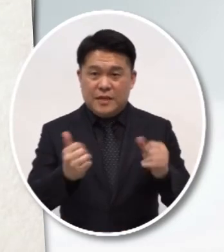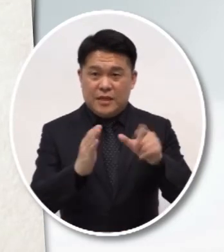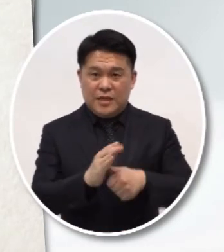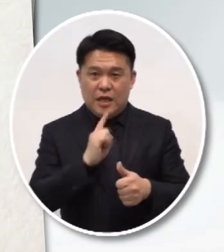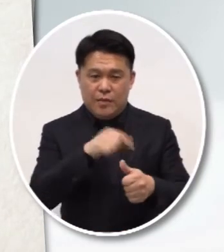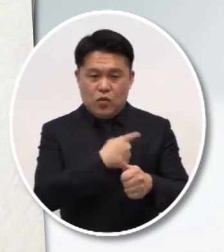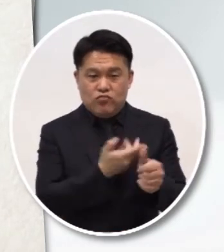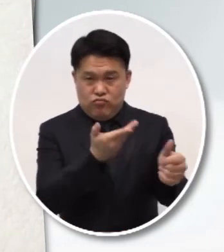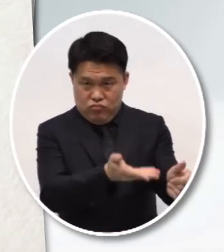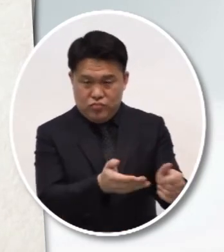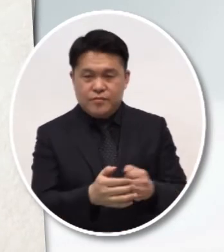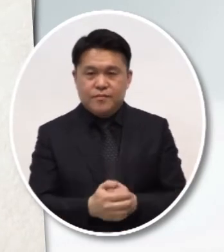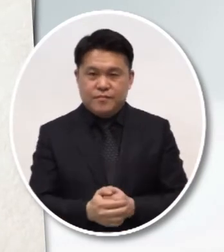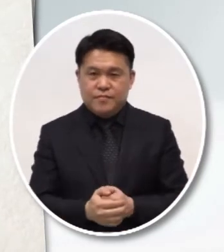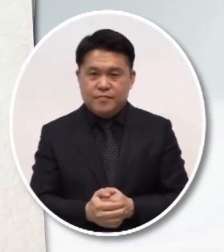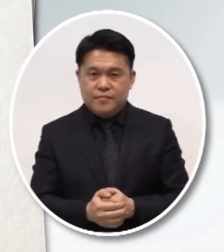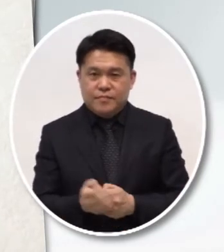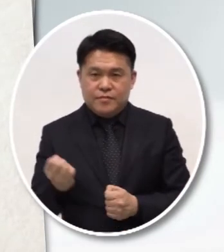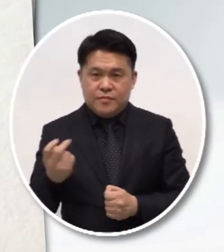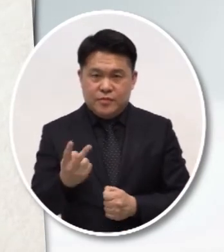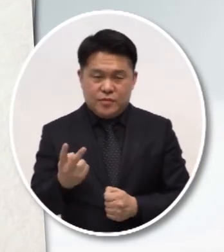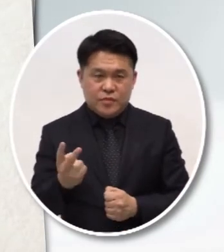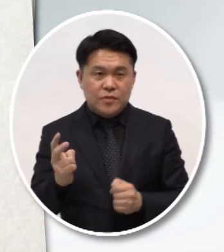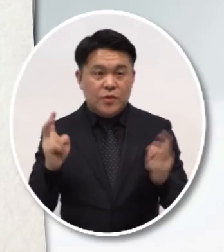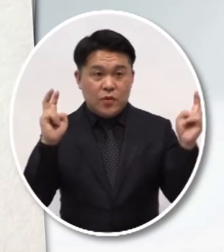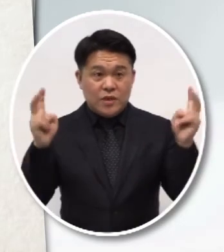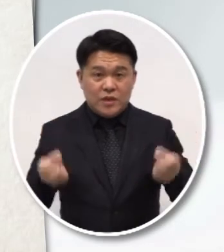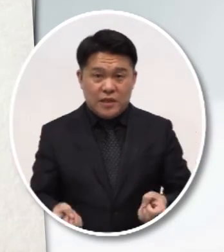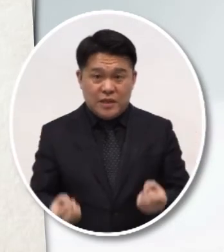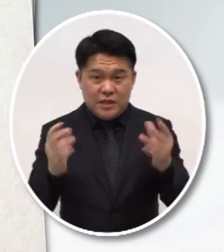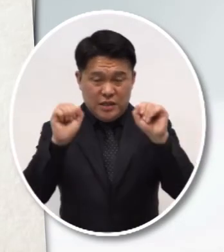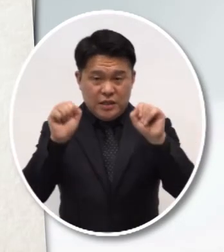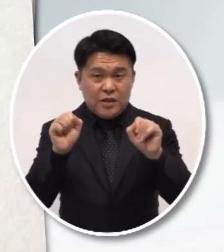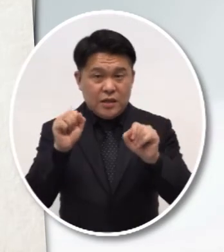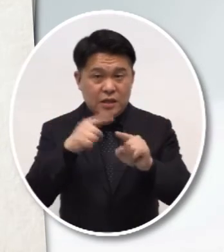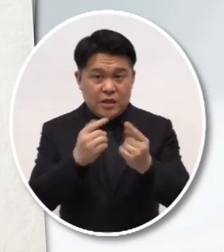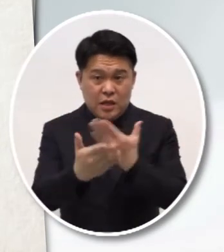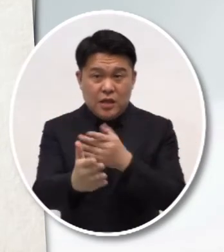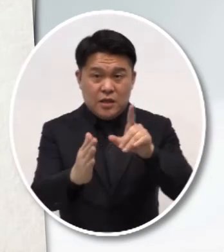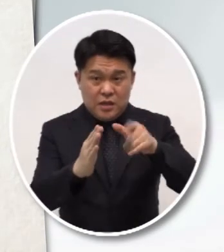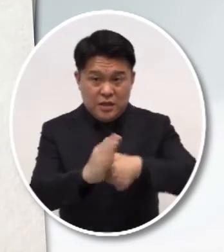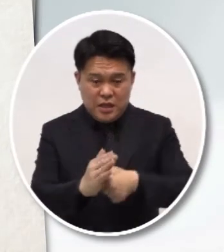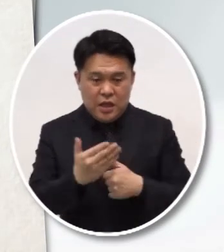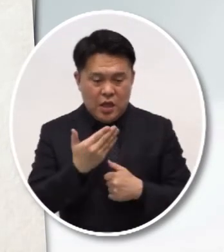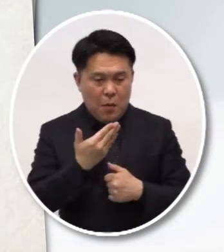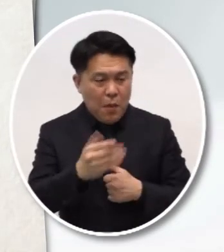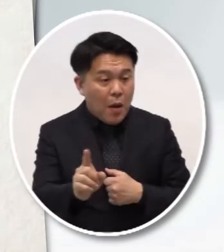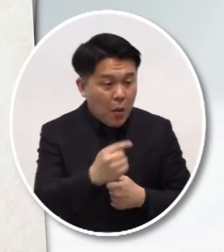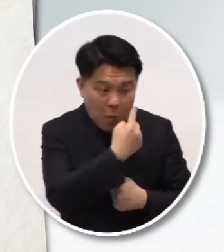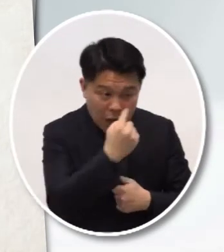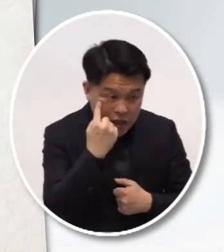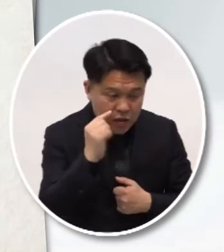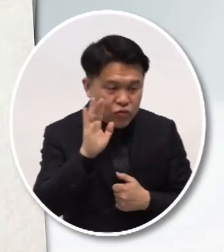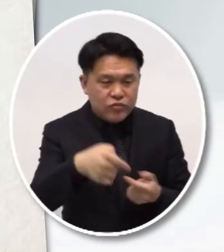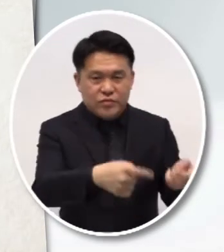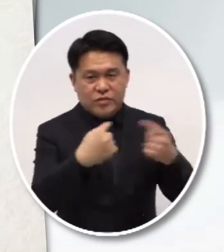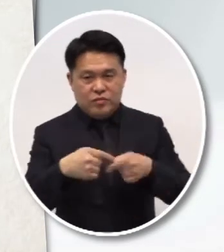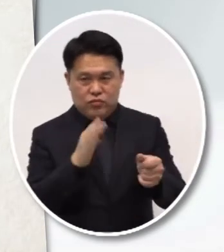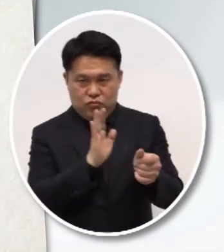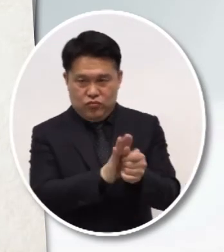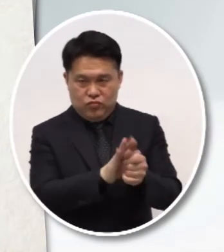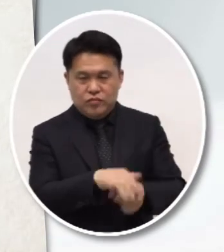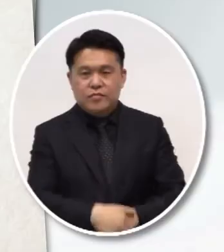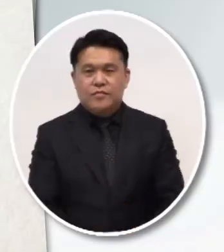회의에서 발언권을 줍니다. 사내 행사, 체육대회 시 가능한 활동을 확인 후 참여하게 합니다.